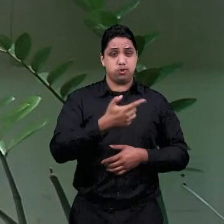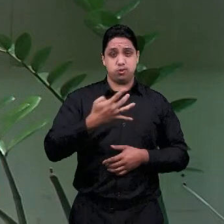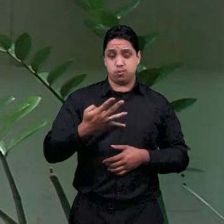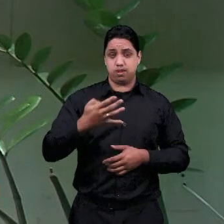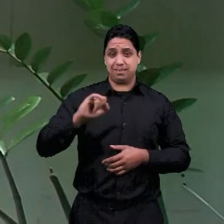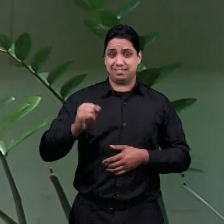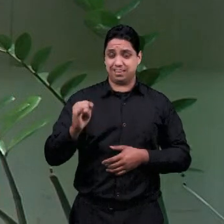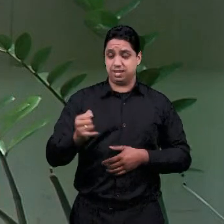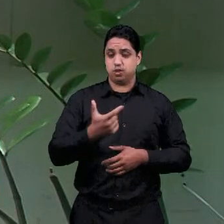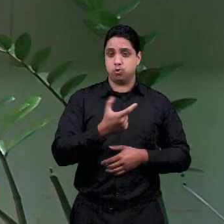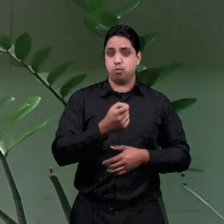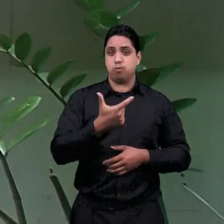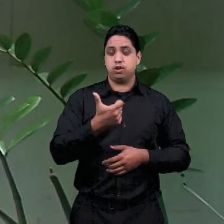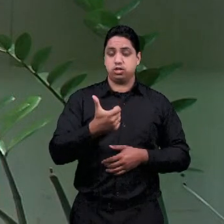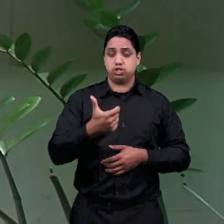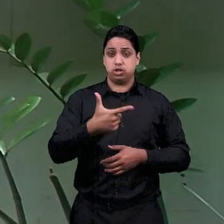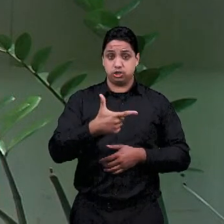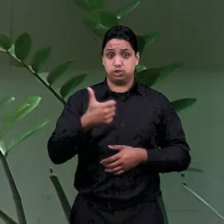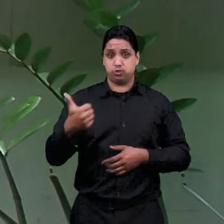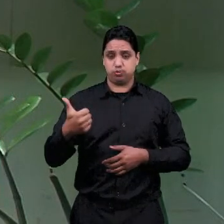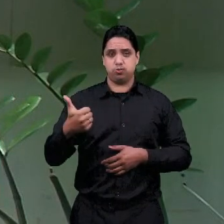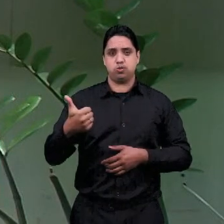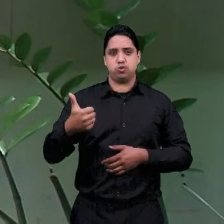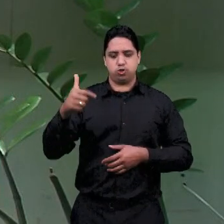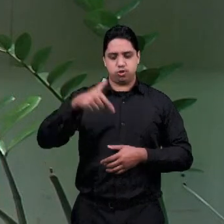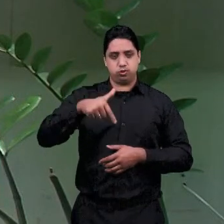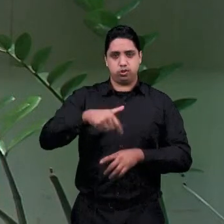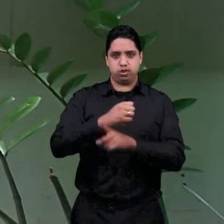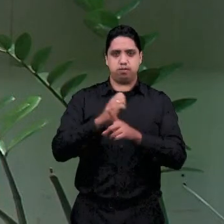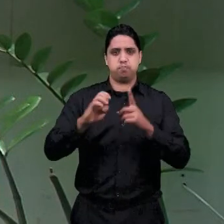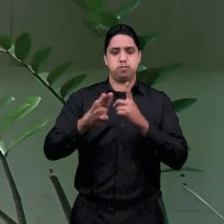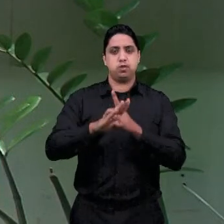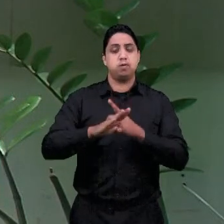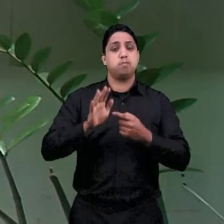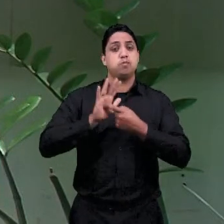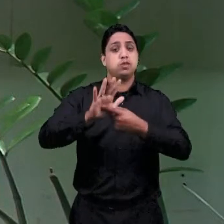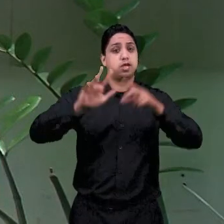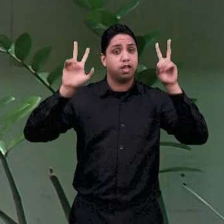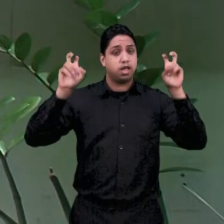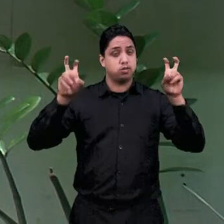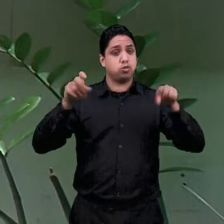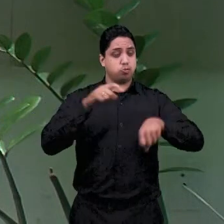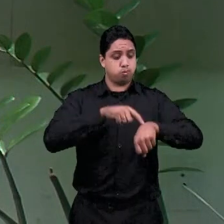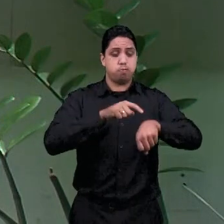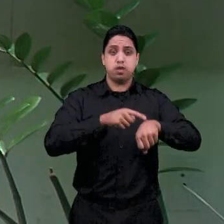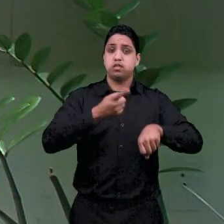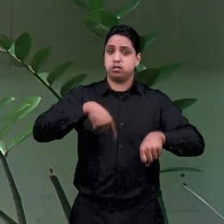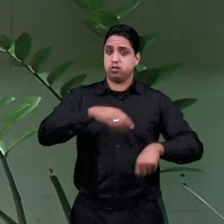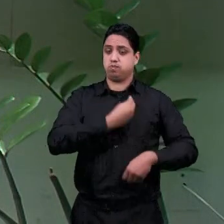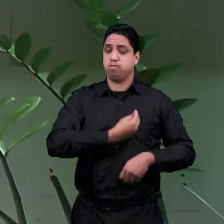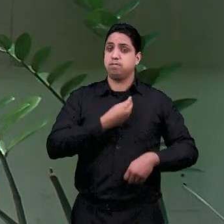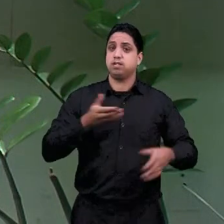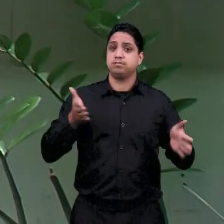en apportant ici le sujet lié au temps que nous vivons. Nous avons une